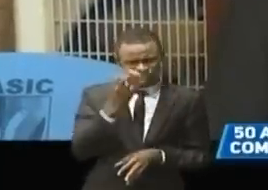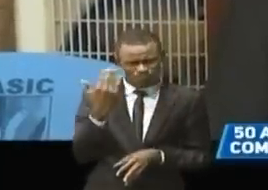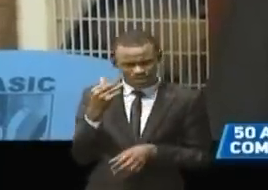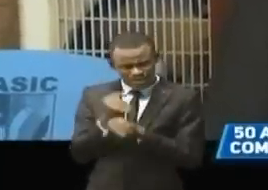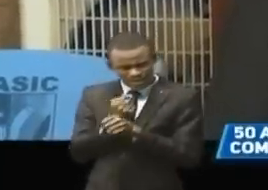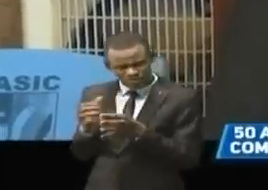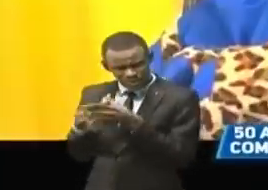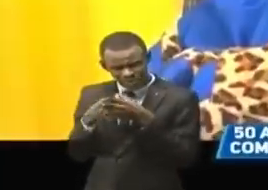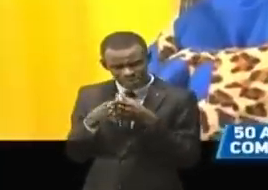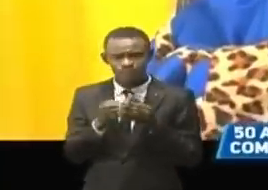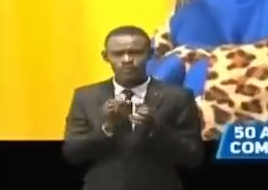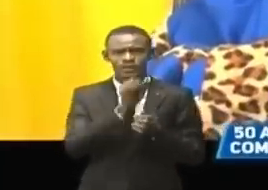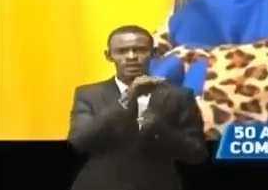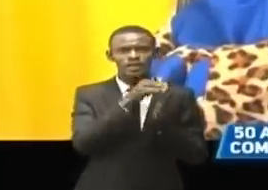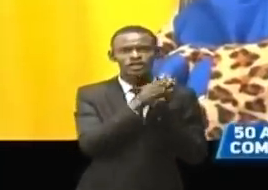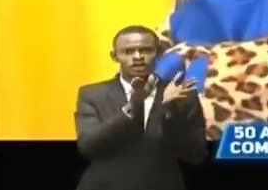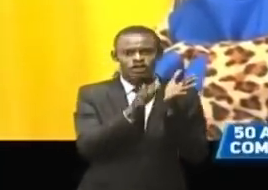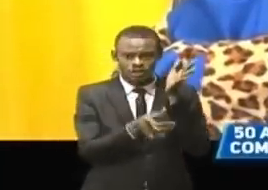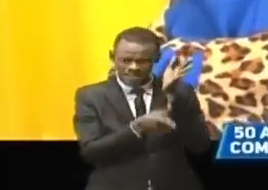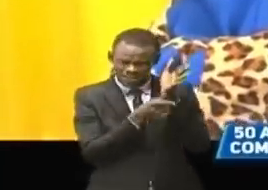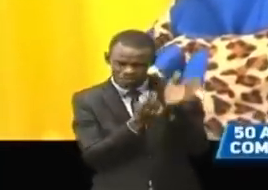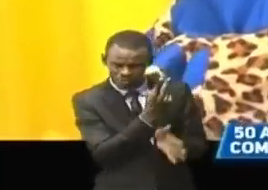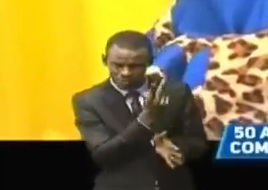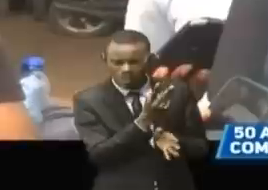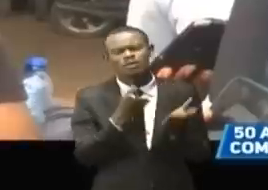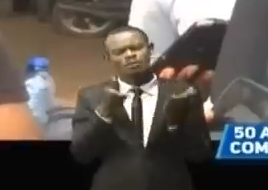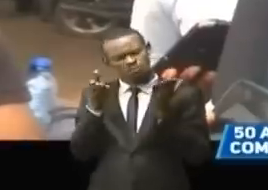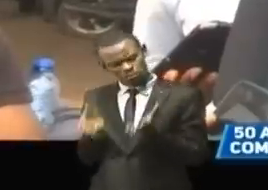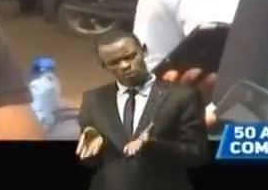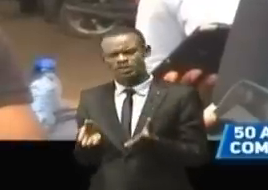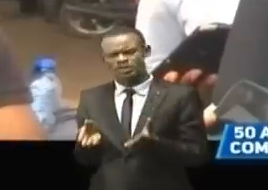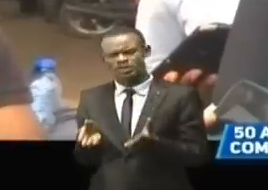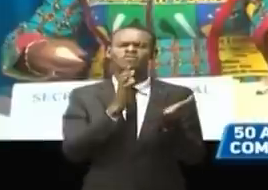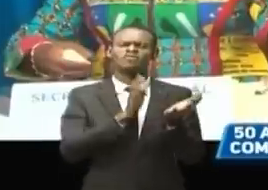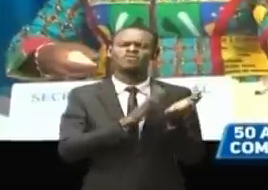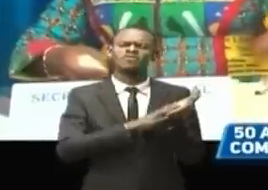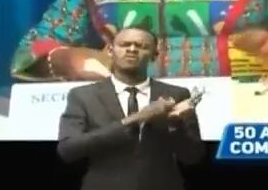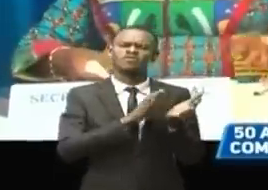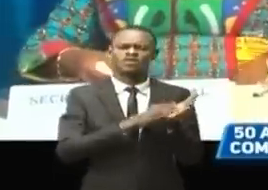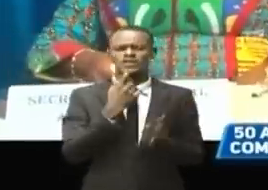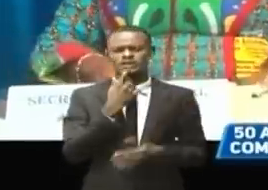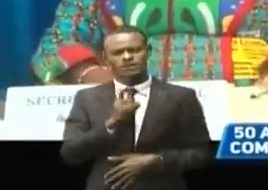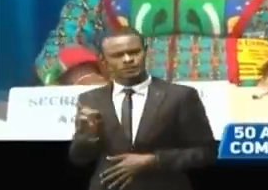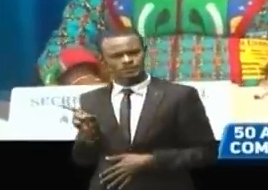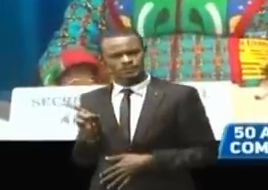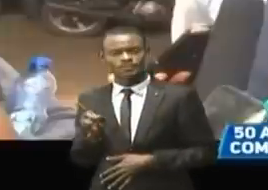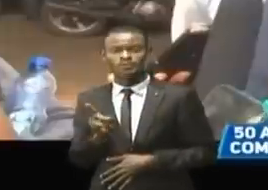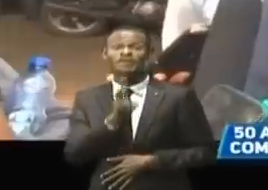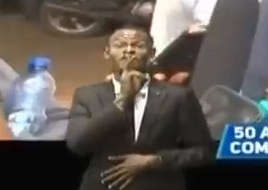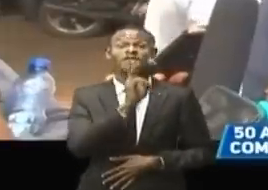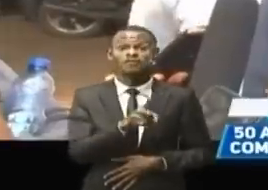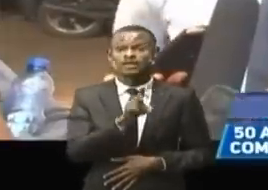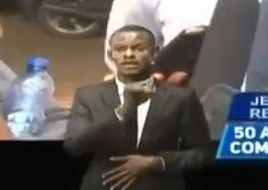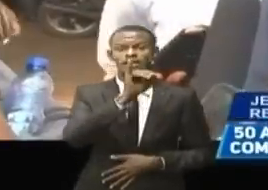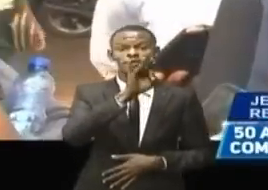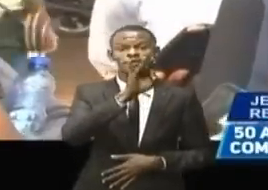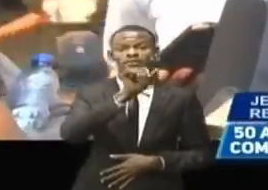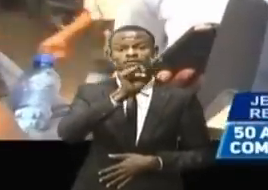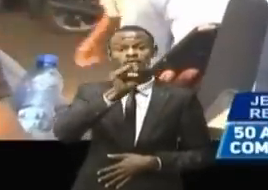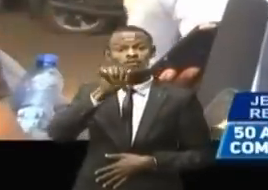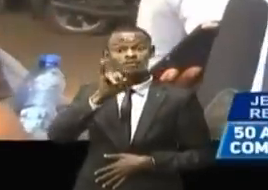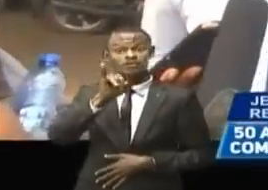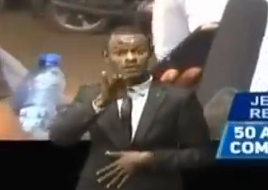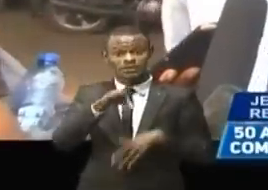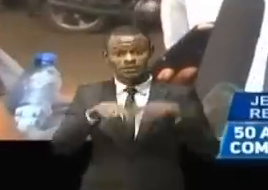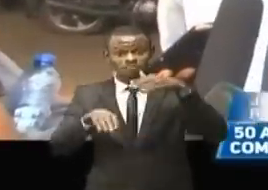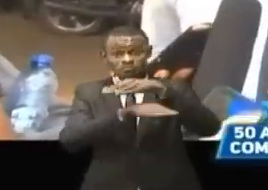Adolphe Voto, pour leur présence dans cette activité. L'IFASIC est la base de la formation des journalistes,